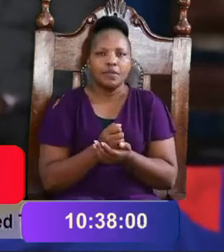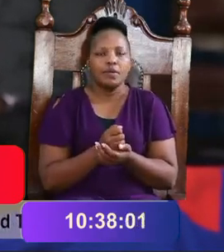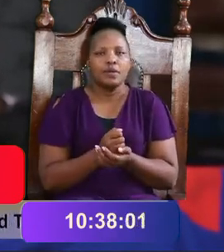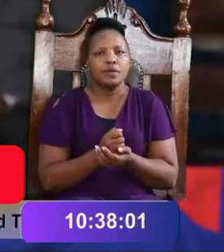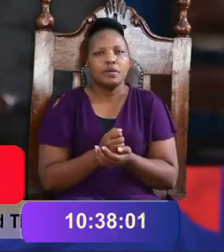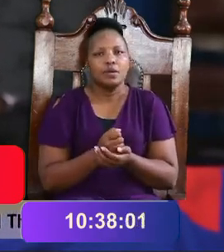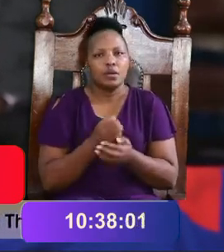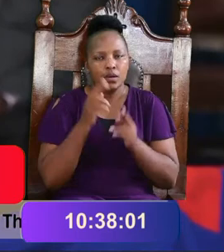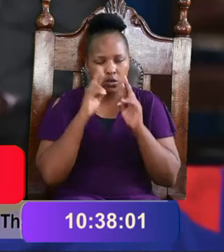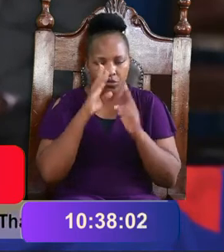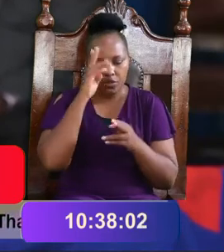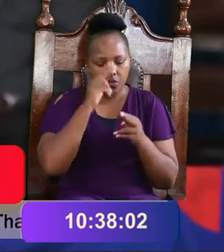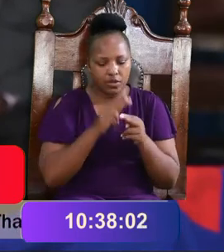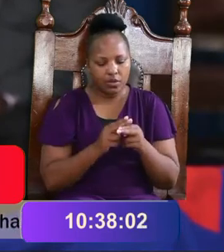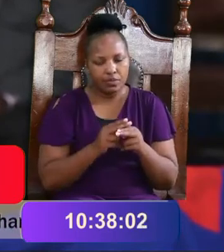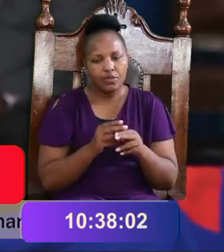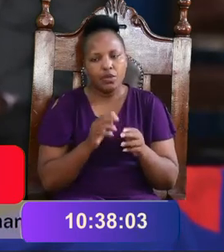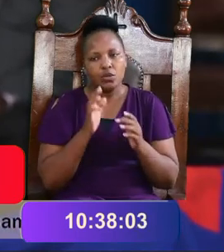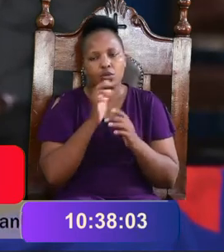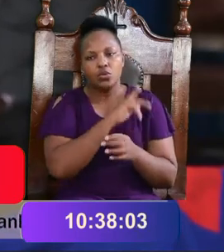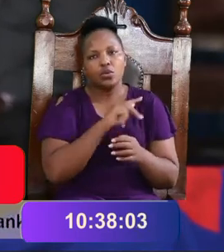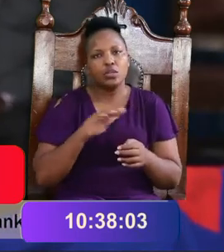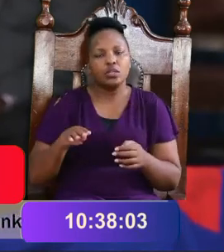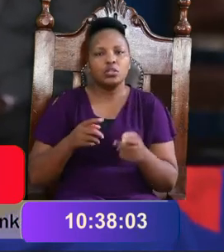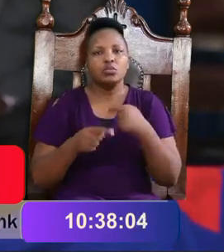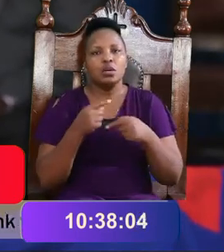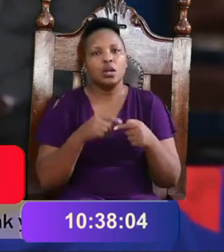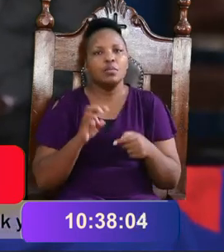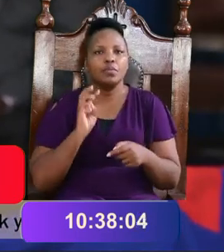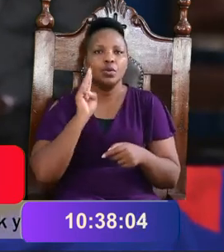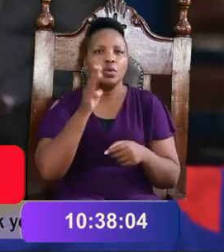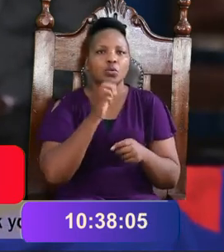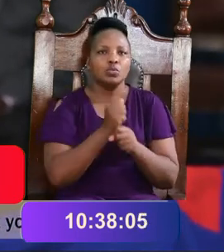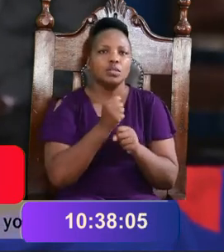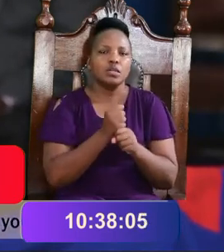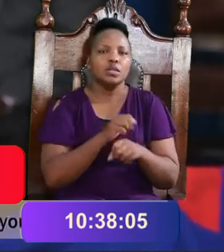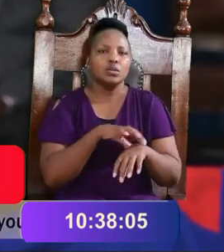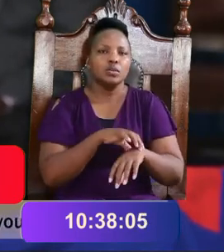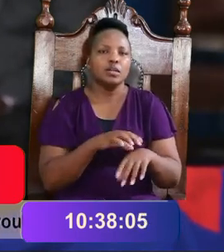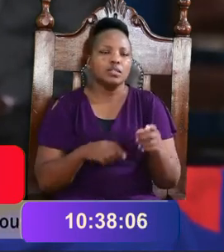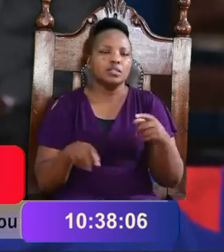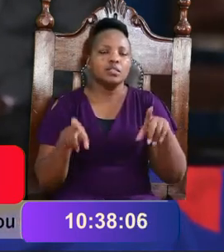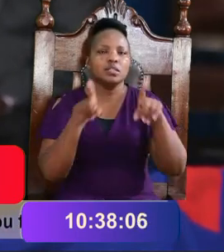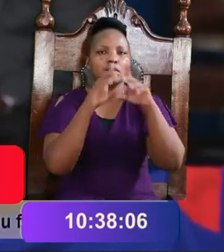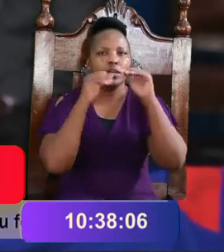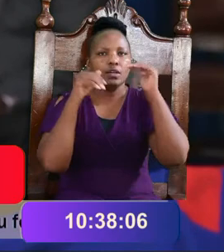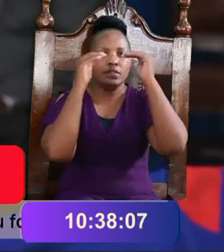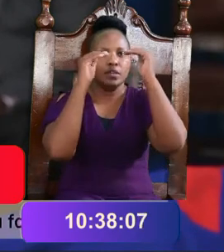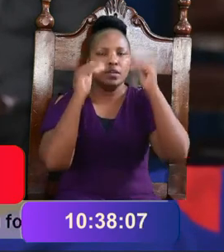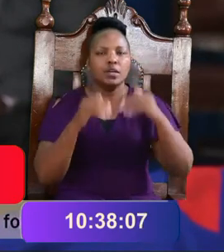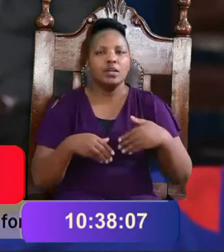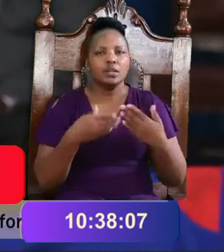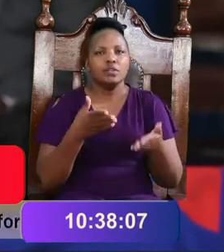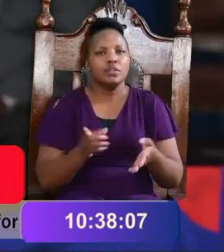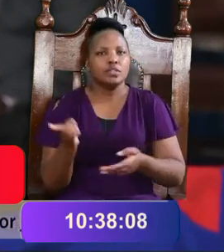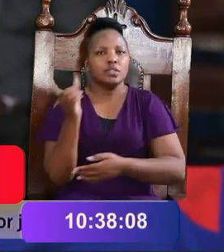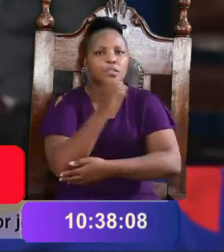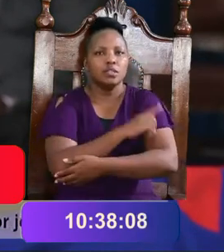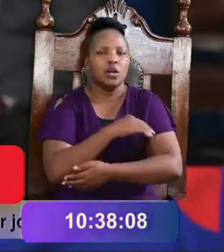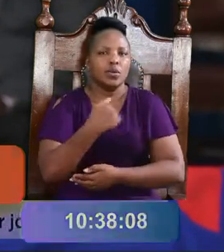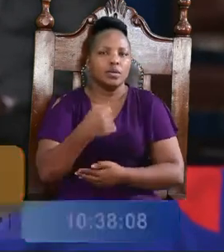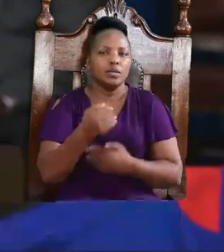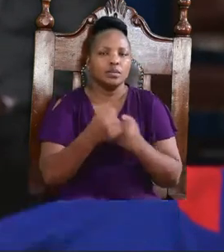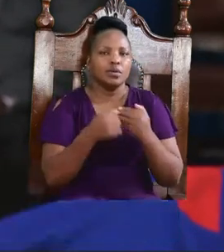uliye mbinguni, jina lako litukuzwe, ufalme wako na uje, mapenzi yako yatimizwe hapa duniani kama huko